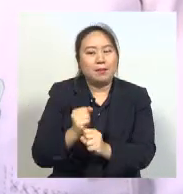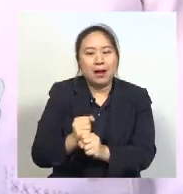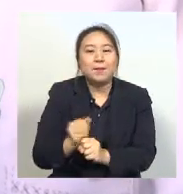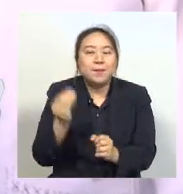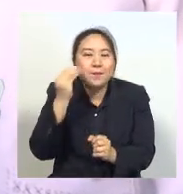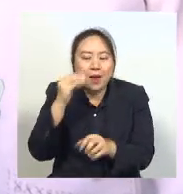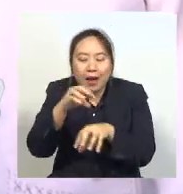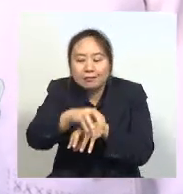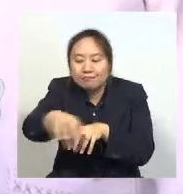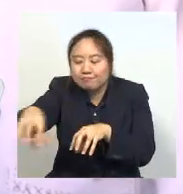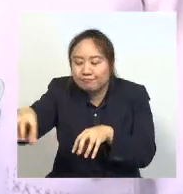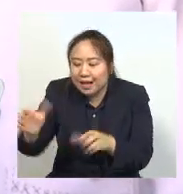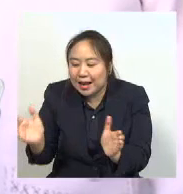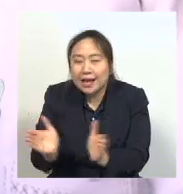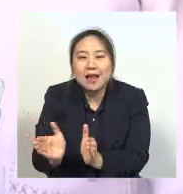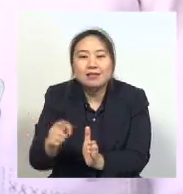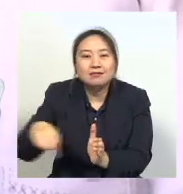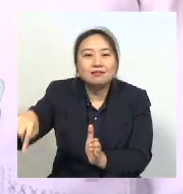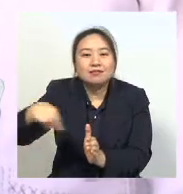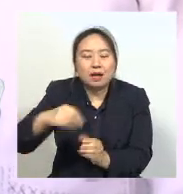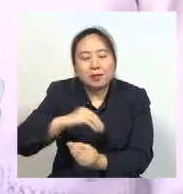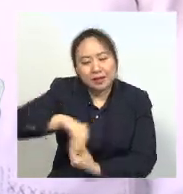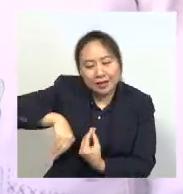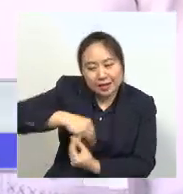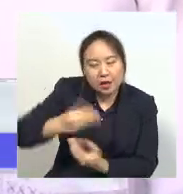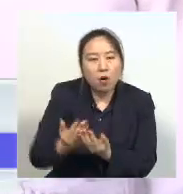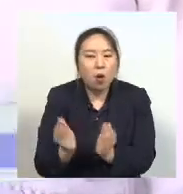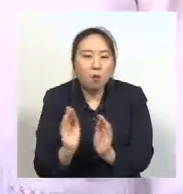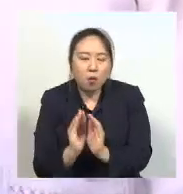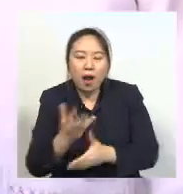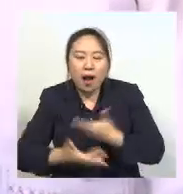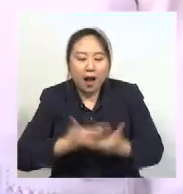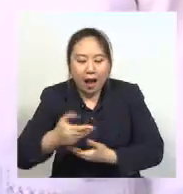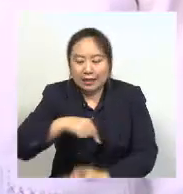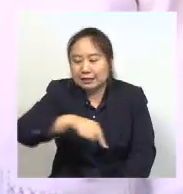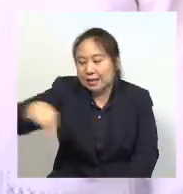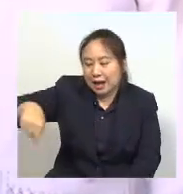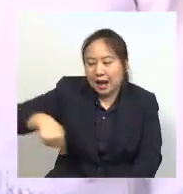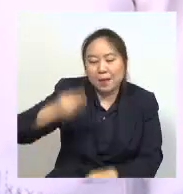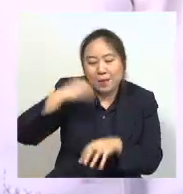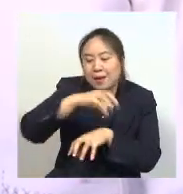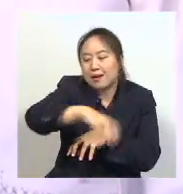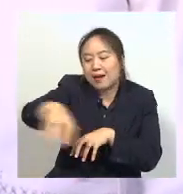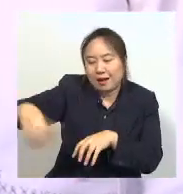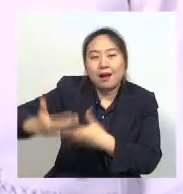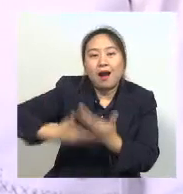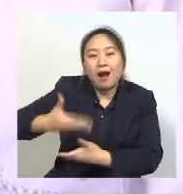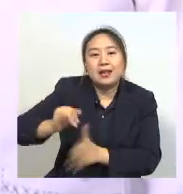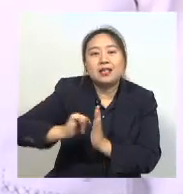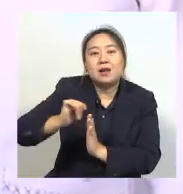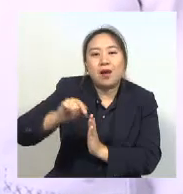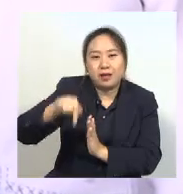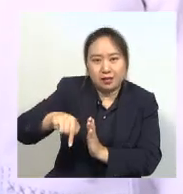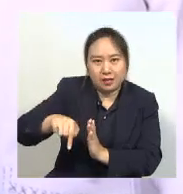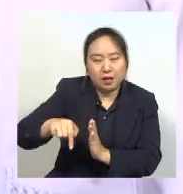มู่บ้านเป็นเหมือนกับทำในเป็นเศรษฐกิจครอบครัวขายเฉพาะคนในท้องถิ่นในบ้านในเชียงใหม่แล้วพอหลังจ